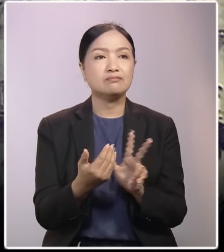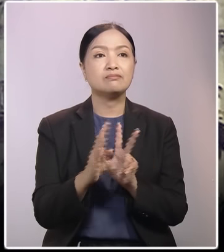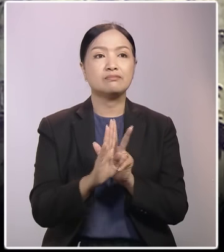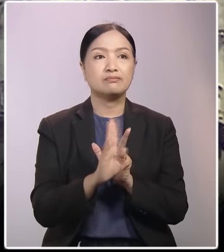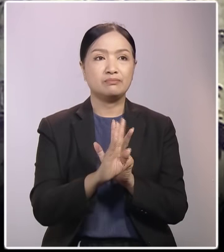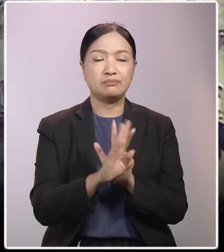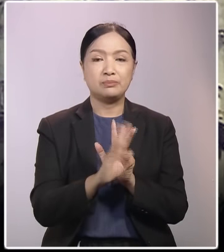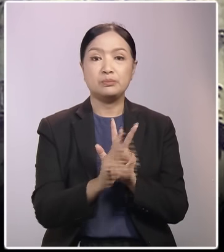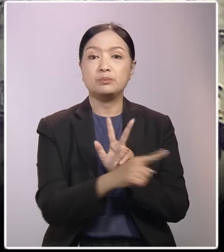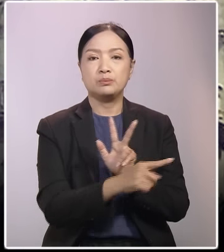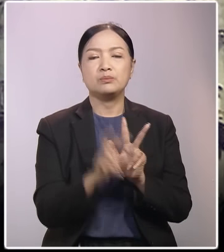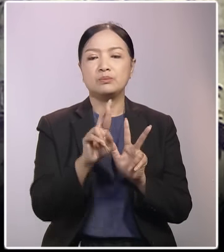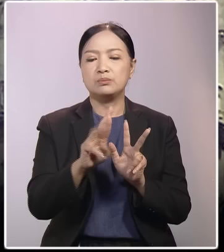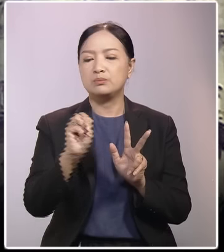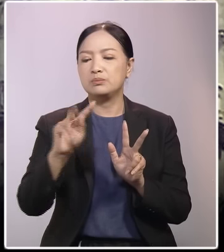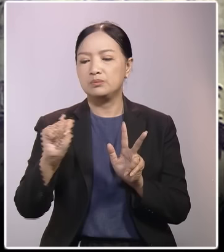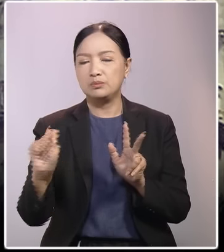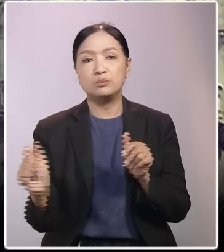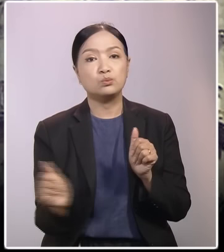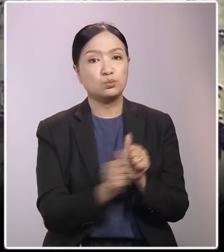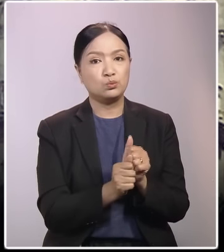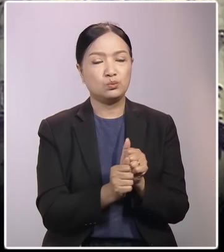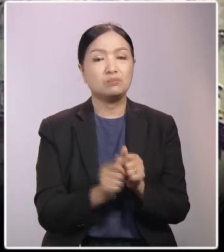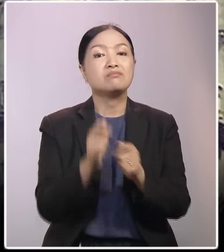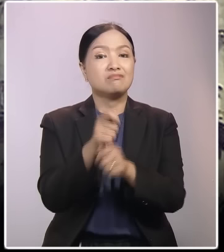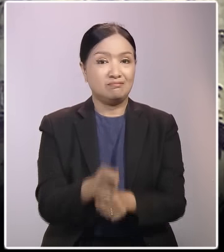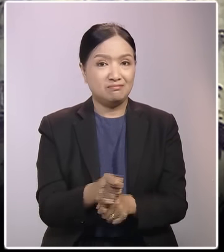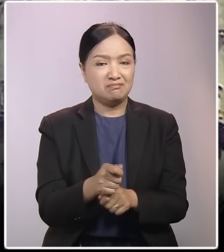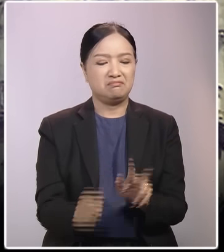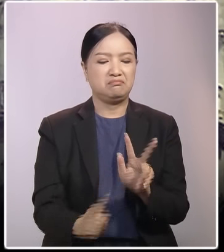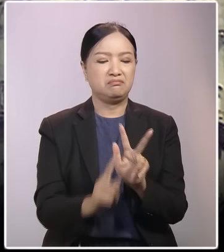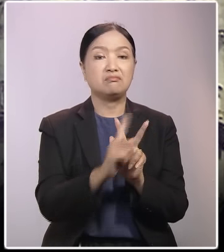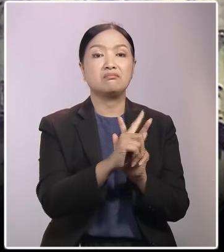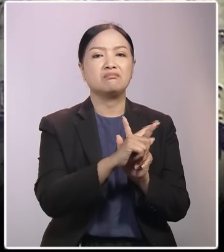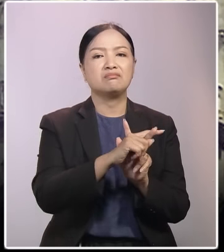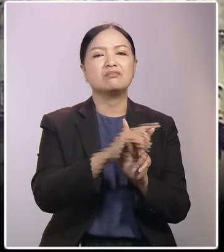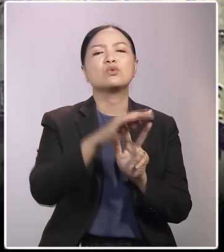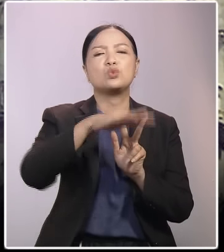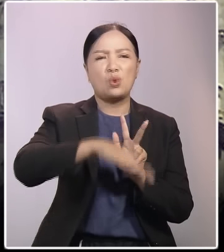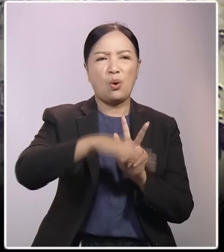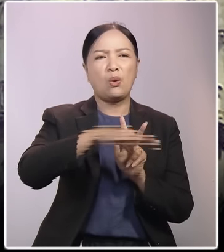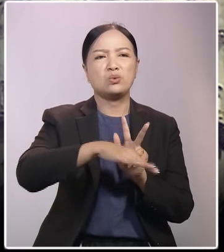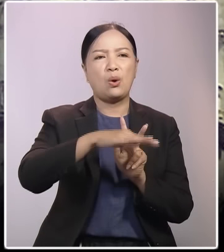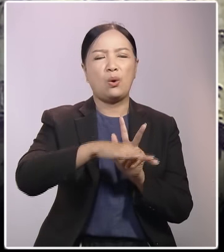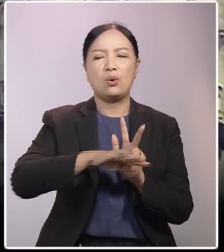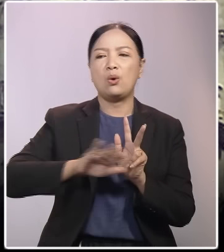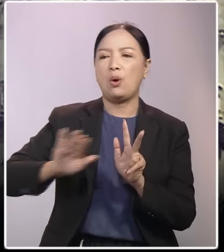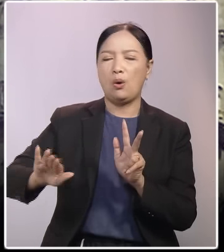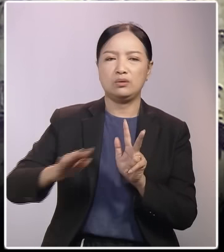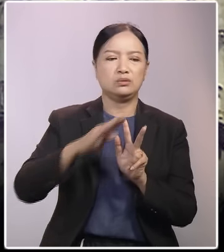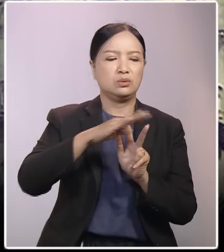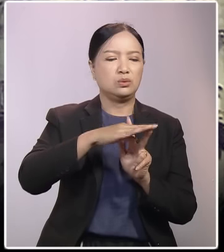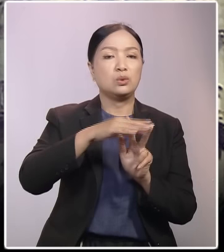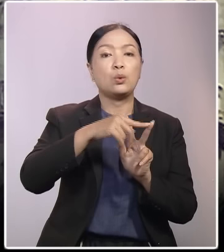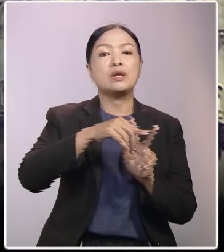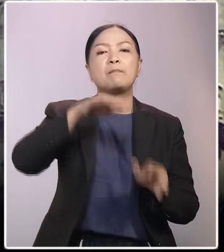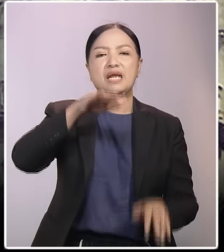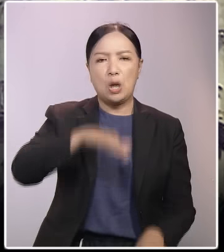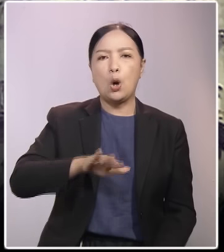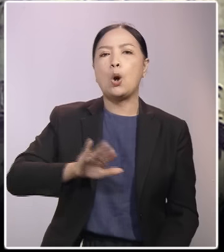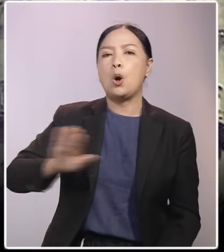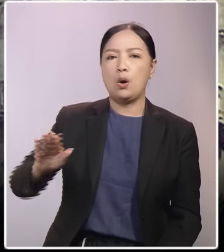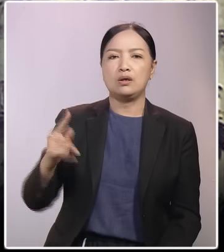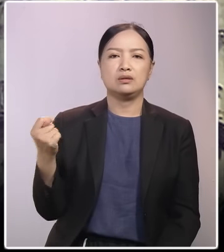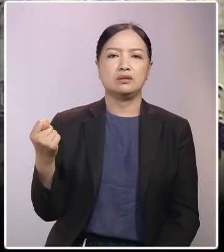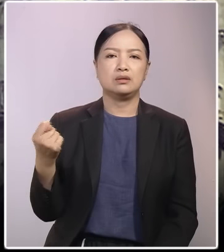รัฐมนตรีช่วยเกษตรนะคะอันนี้ก็คือน้องของคุณธมนัสพรหมเผ่านะจะมารับหน้าที่นี้คุณผู้ชมเห็นมั้ยคะว่ามันมี